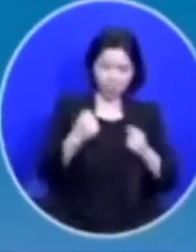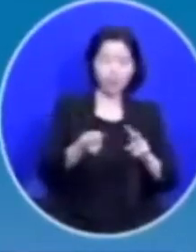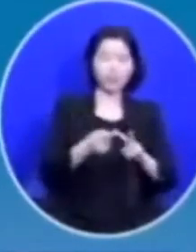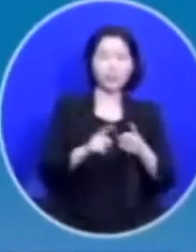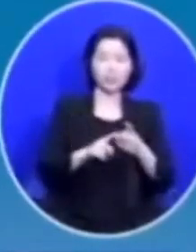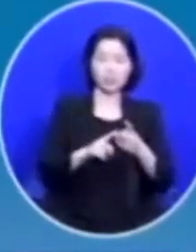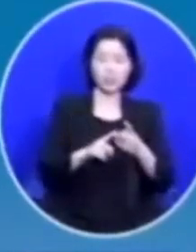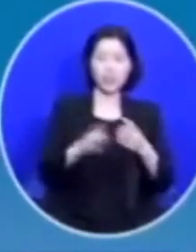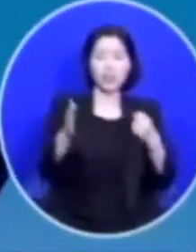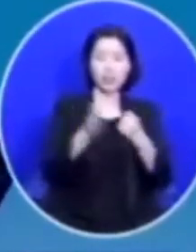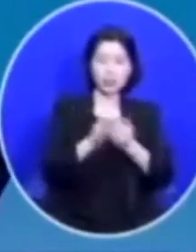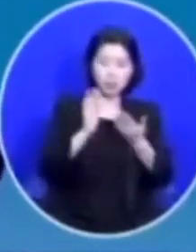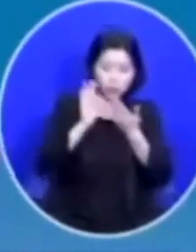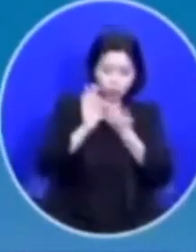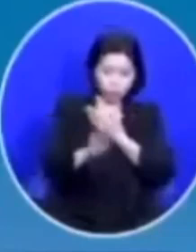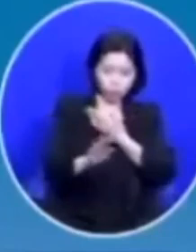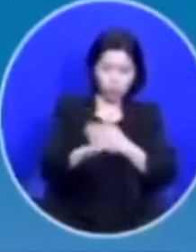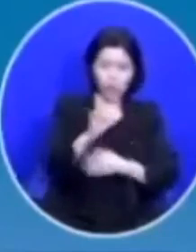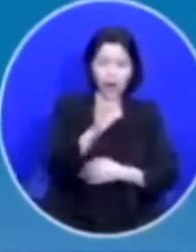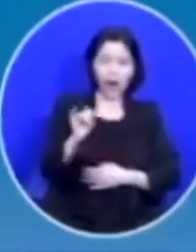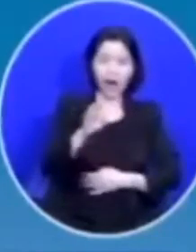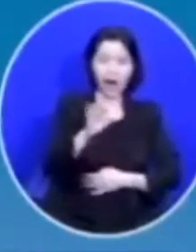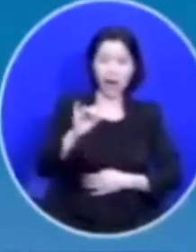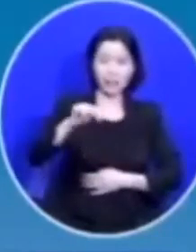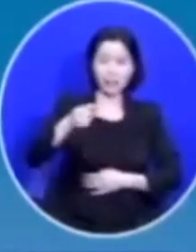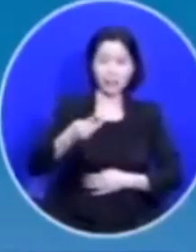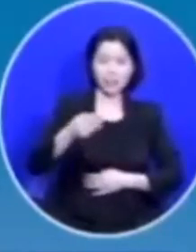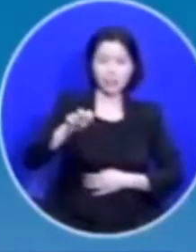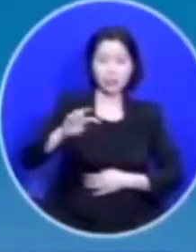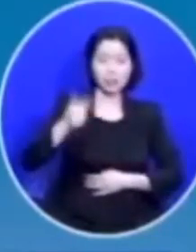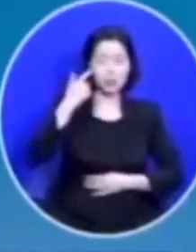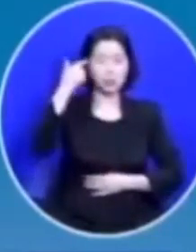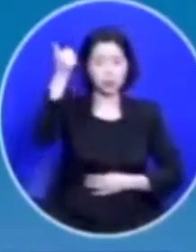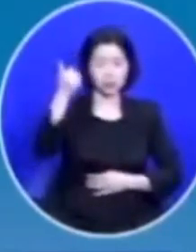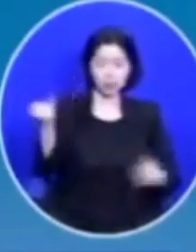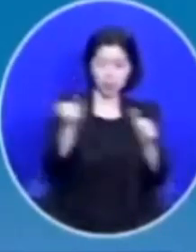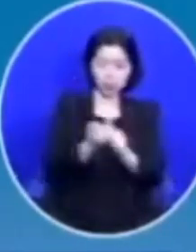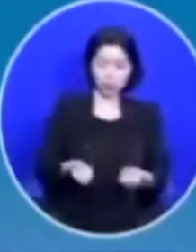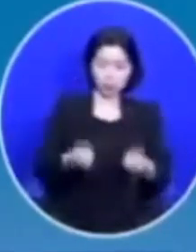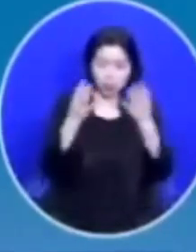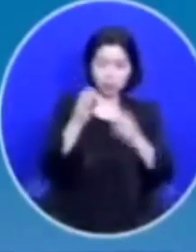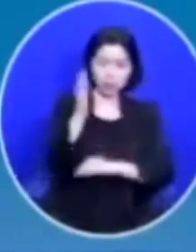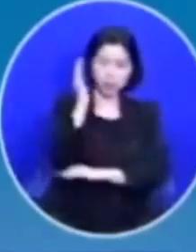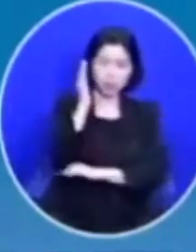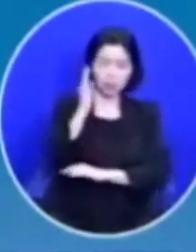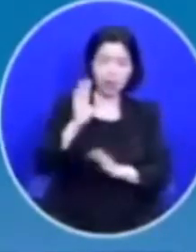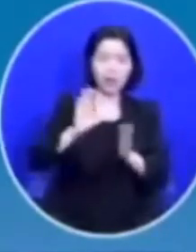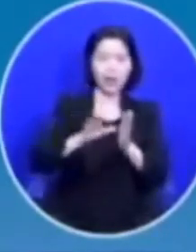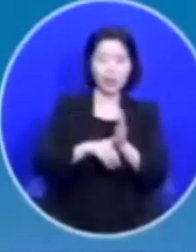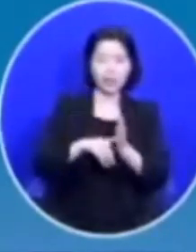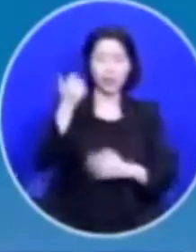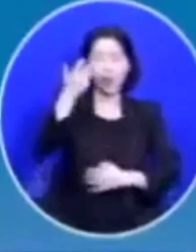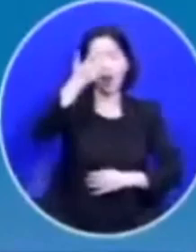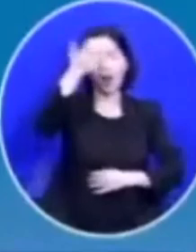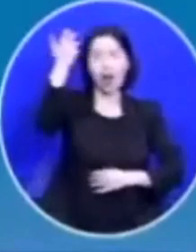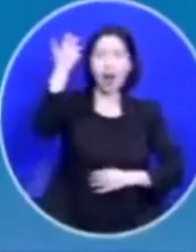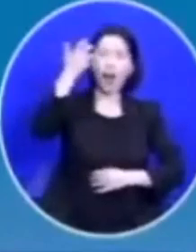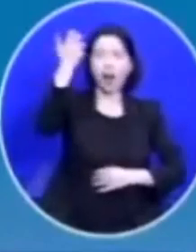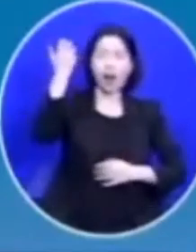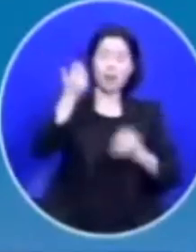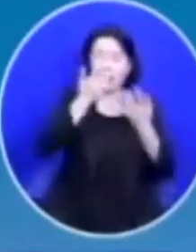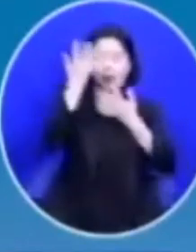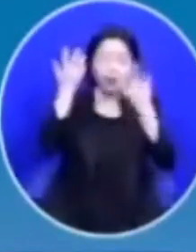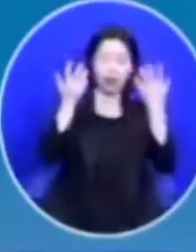이제 이 아이들만 목사님이 그 다음 분의 결혼 주례를 할때 아주 꿈에 사로잡혀 있는 신랑 신불